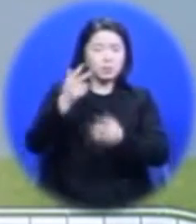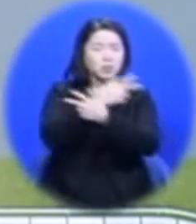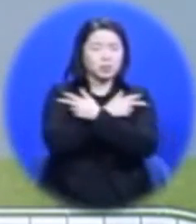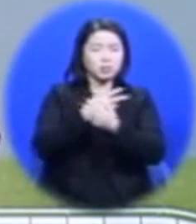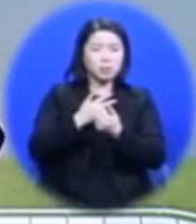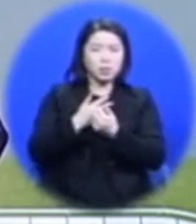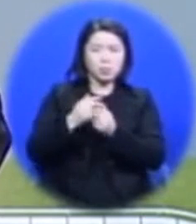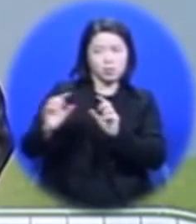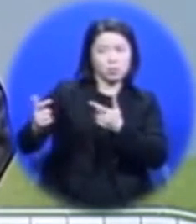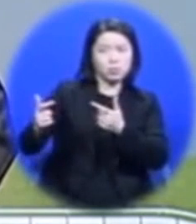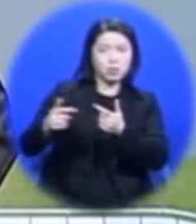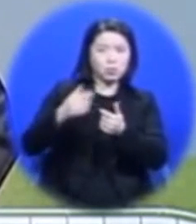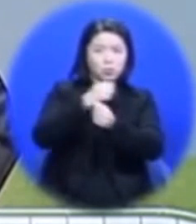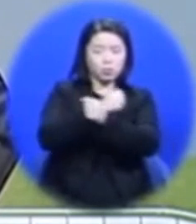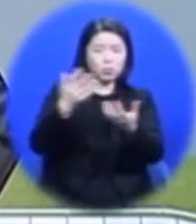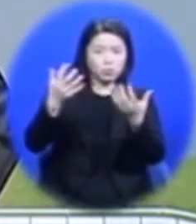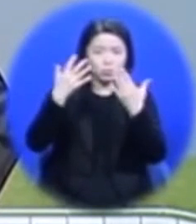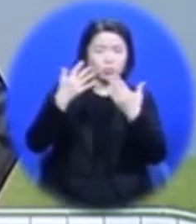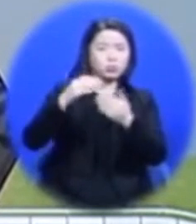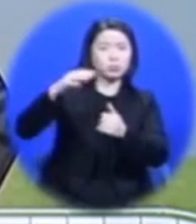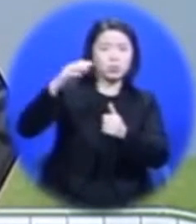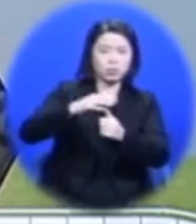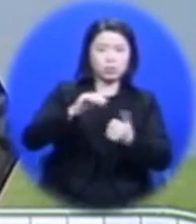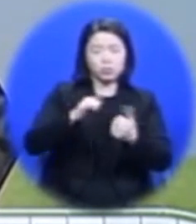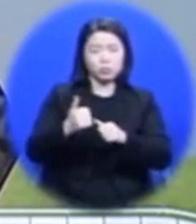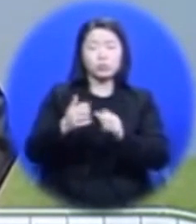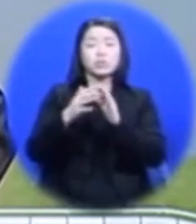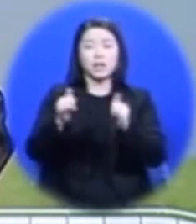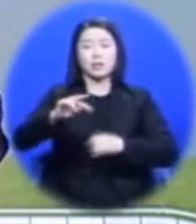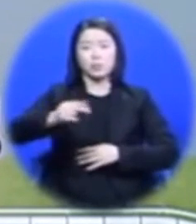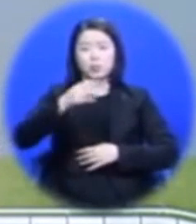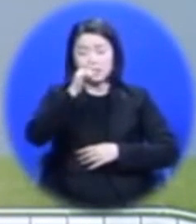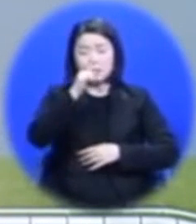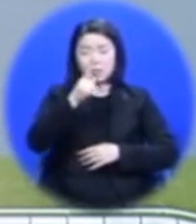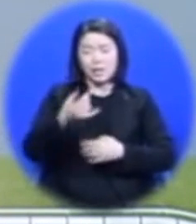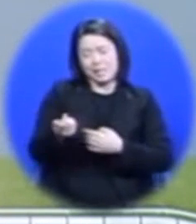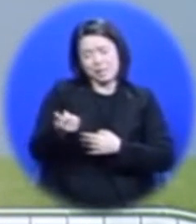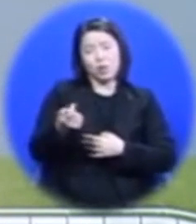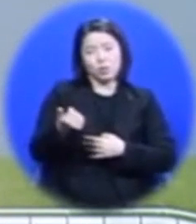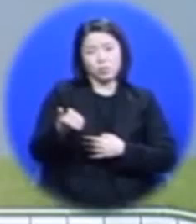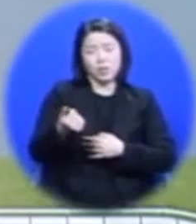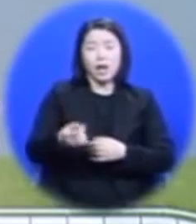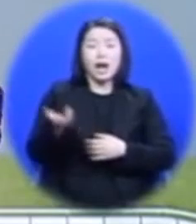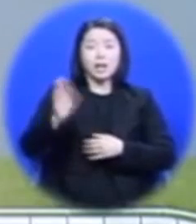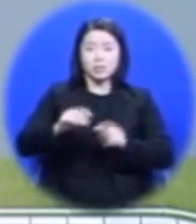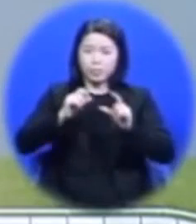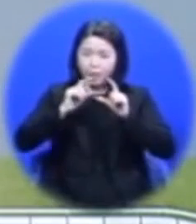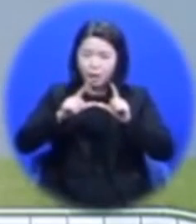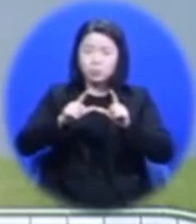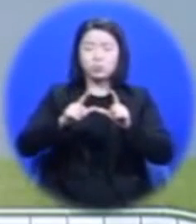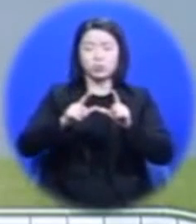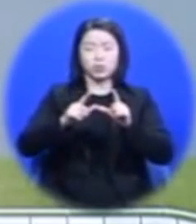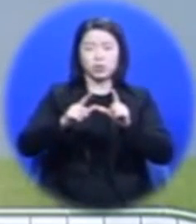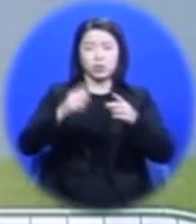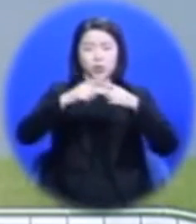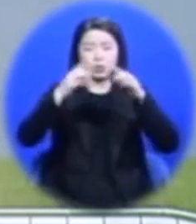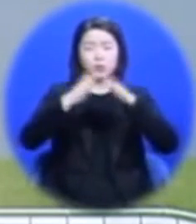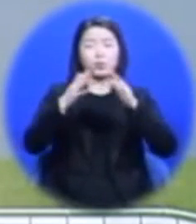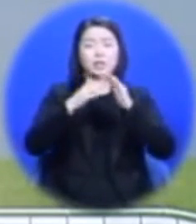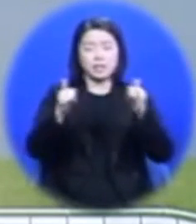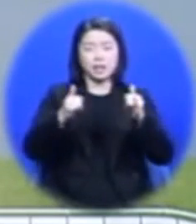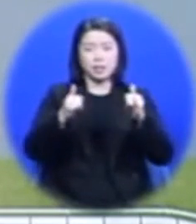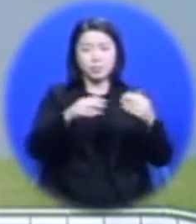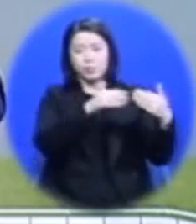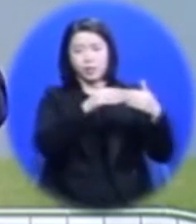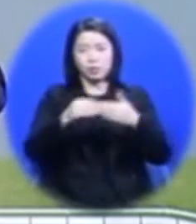분도 계셨지만 그분은 극히 소수였고 대부분은 교인들 데리고 일본